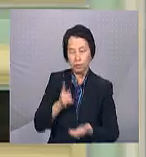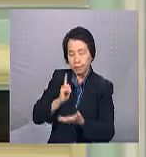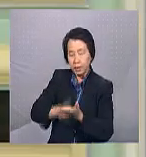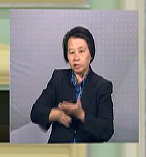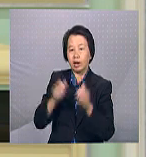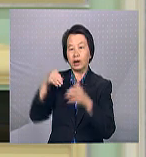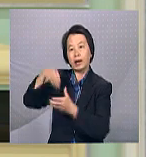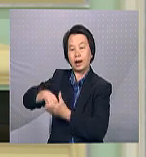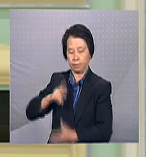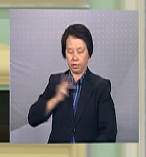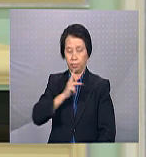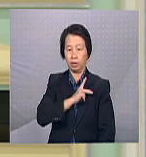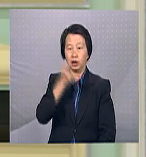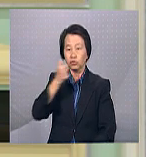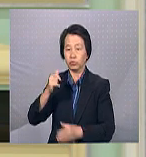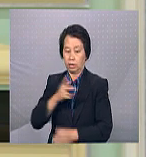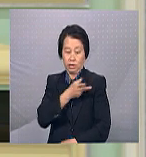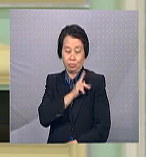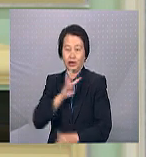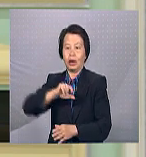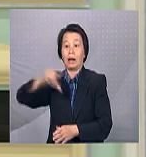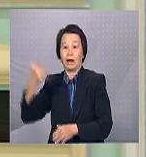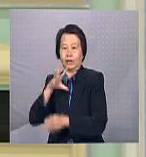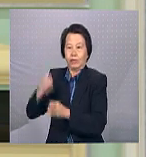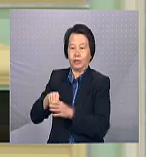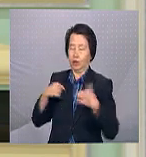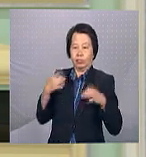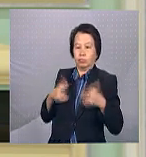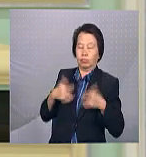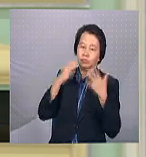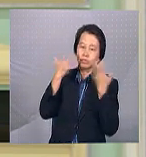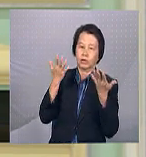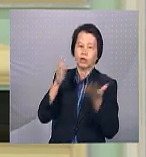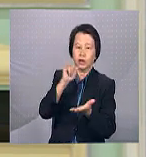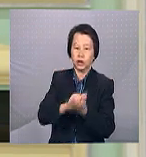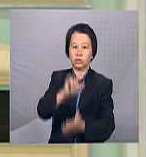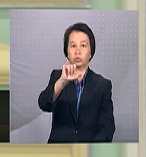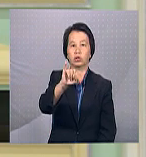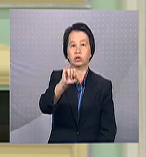lain. Ya. Kementerian lain. Itu melibatkan isu lain, ya.